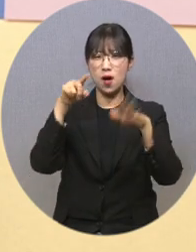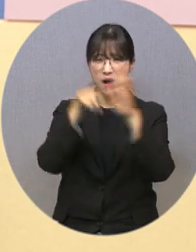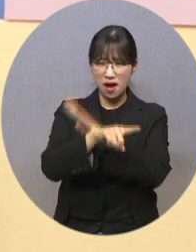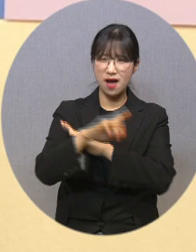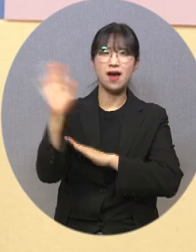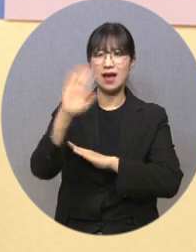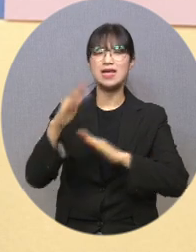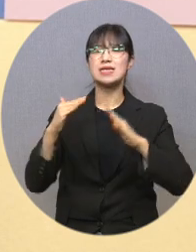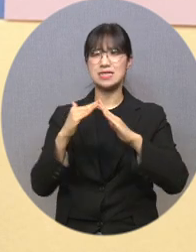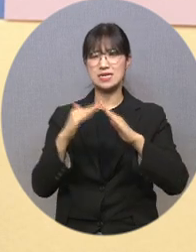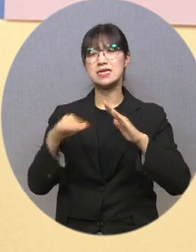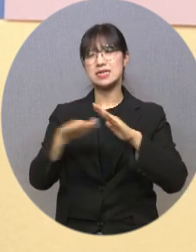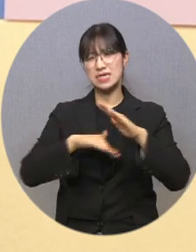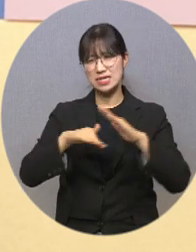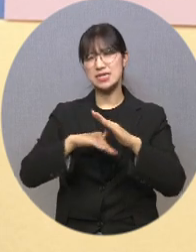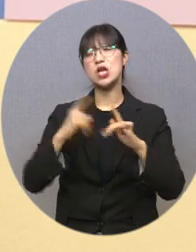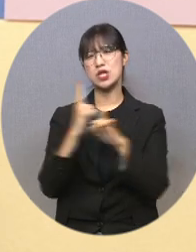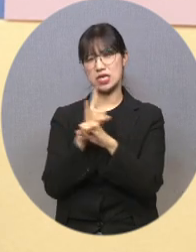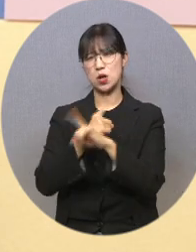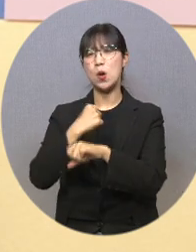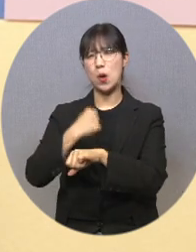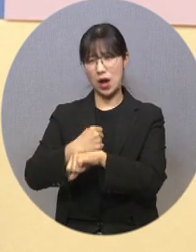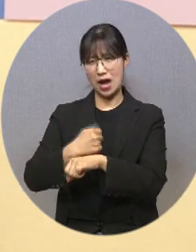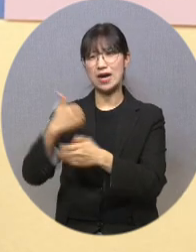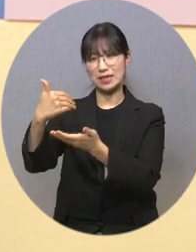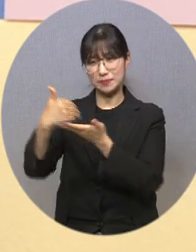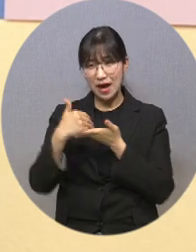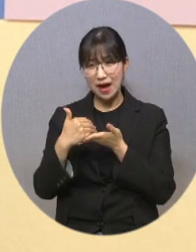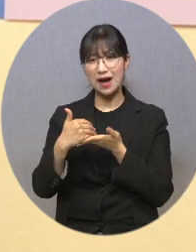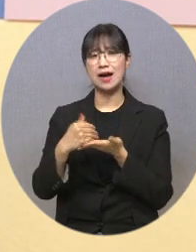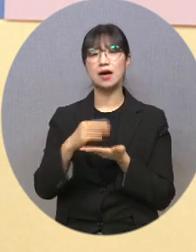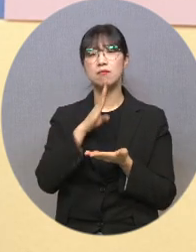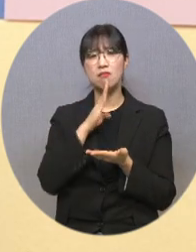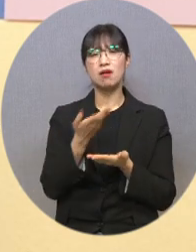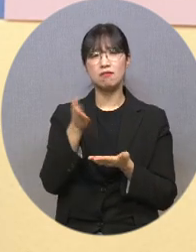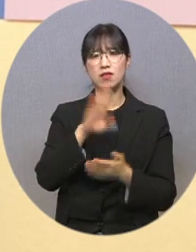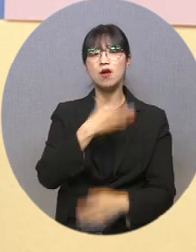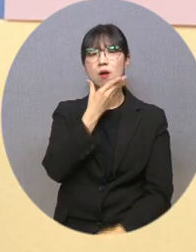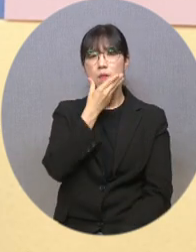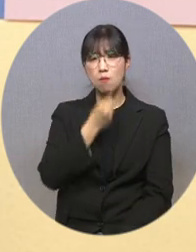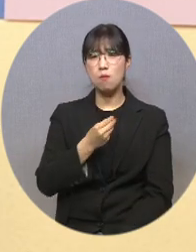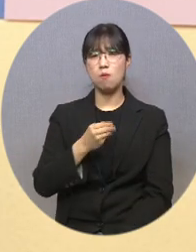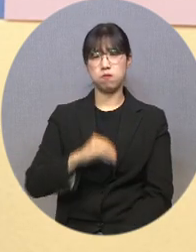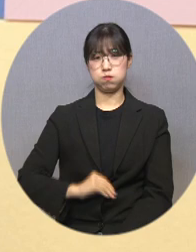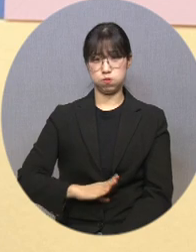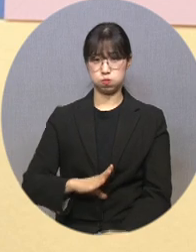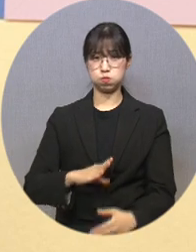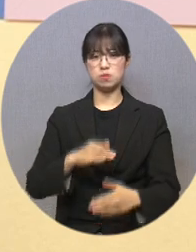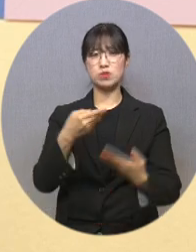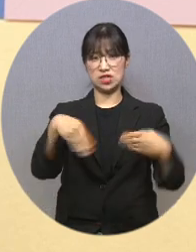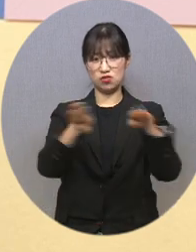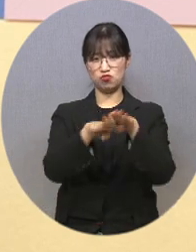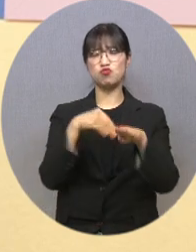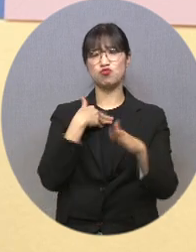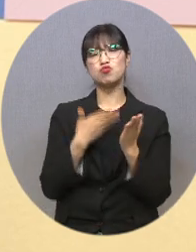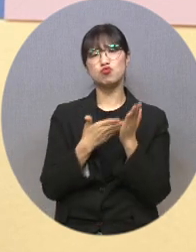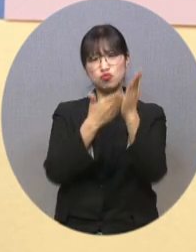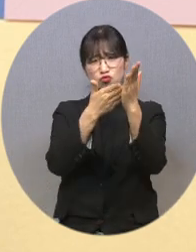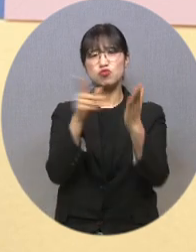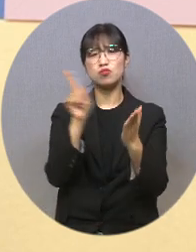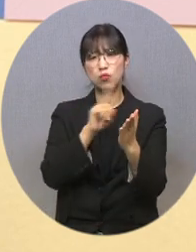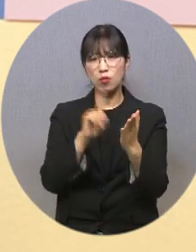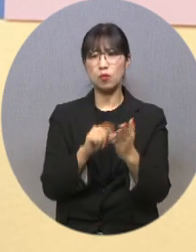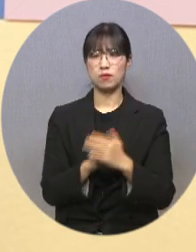치료보다는 집에서 치료를 해라라고 하는데 네. 사실 제가 이제 보건복지국에 요구를 한 게 그거였어요. 이러다